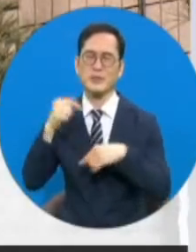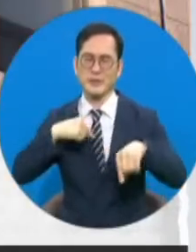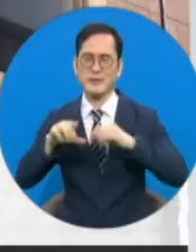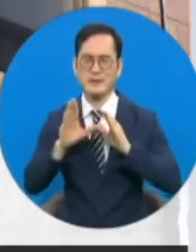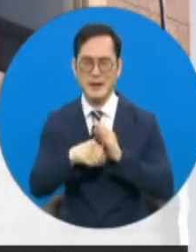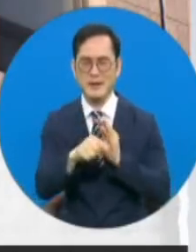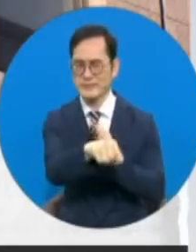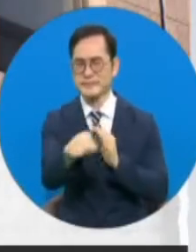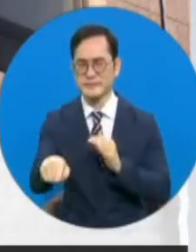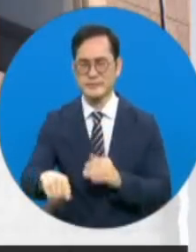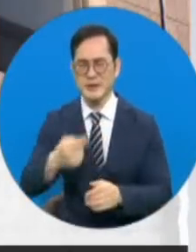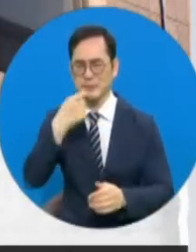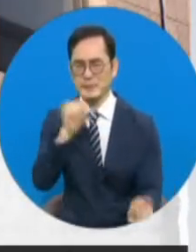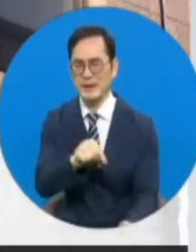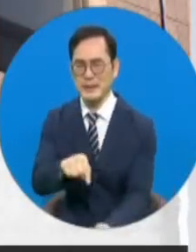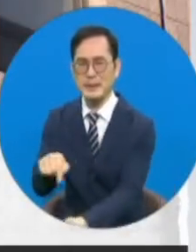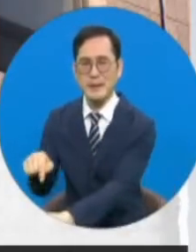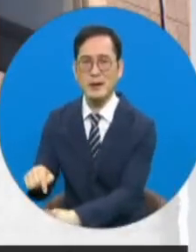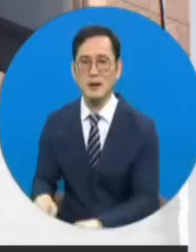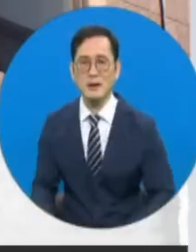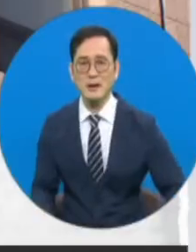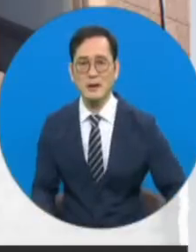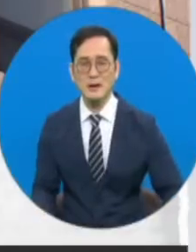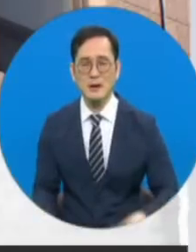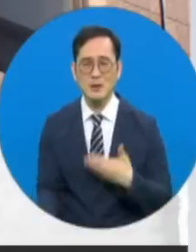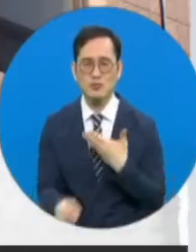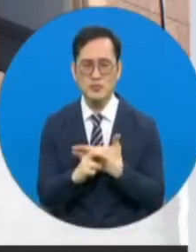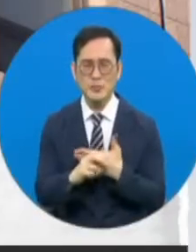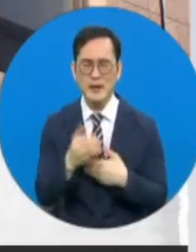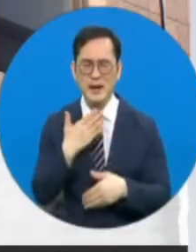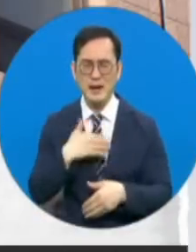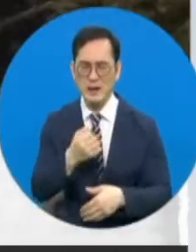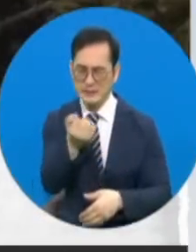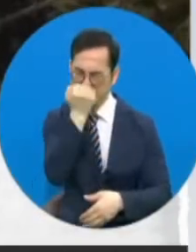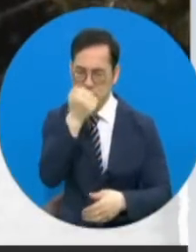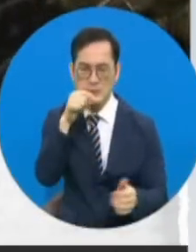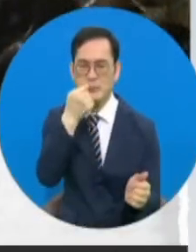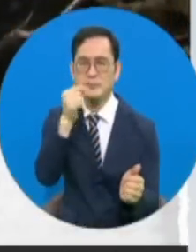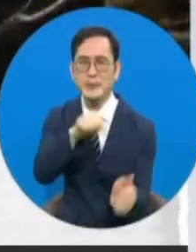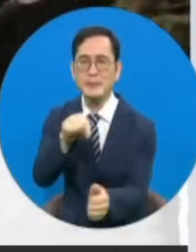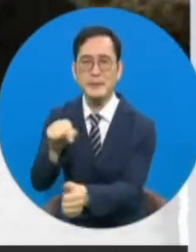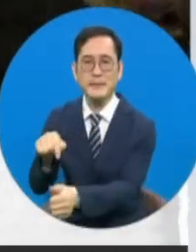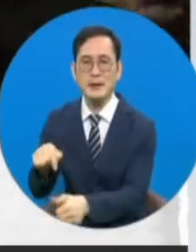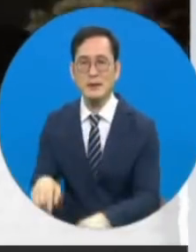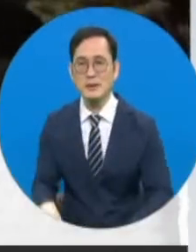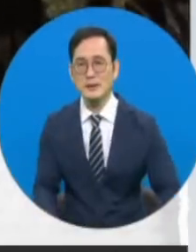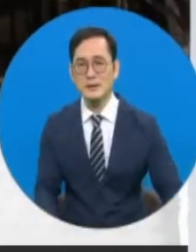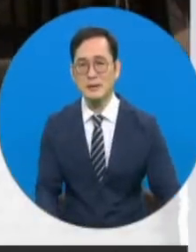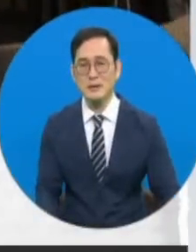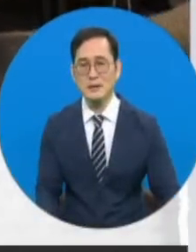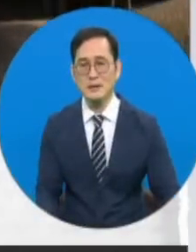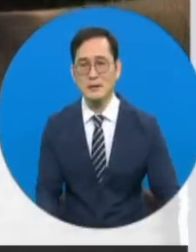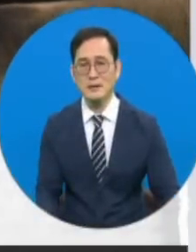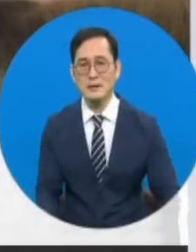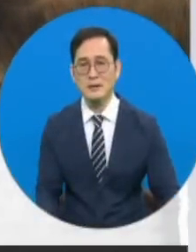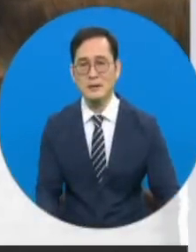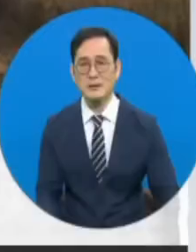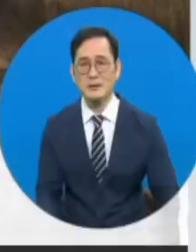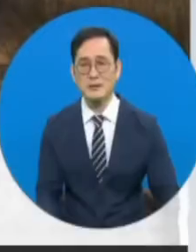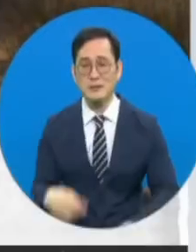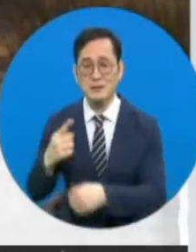지난날에 있었던 상황들을 복귀해 보면 법적으로 그 법을 넘어서서 무리하게 진행했던 수많은 일들이 드러났는데